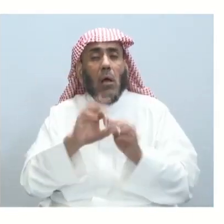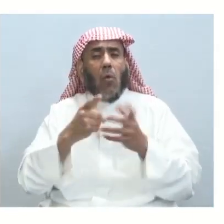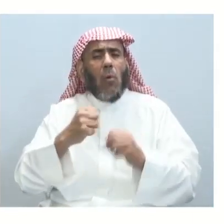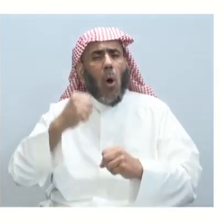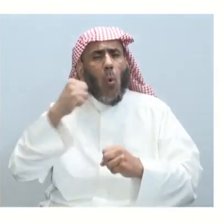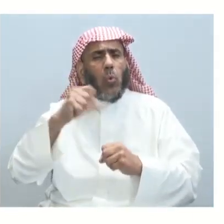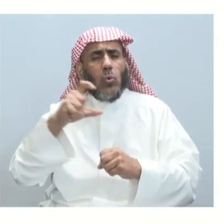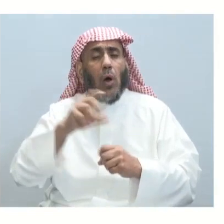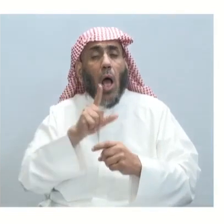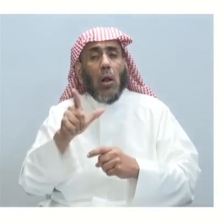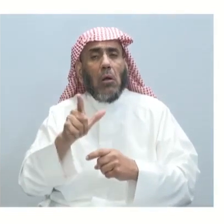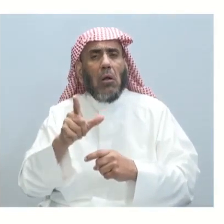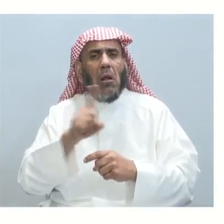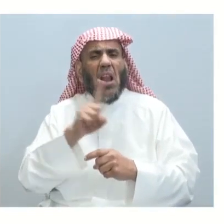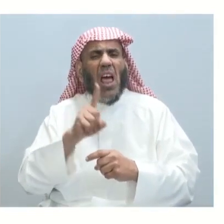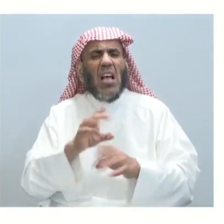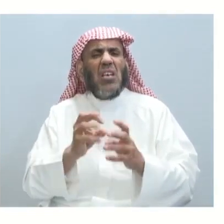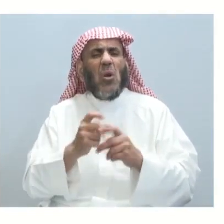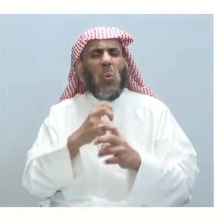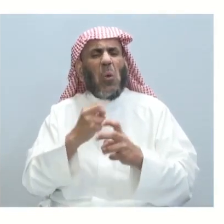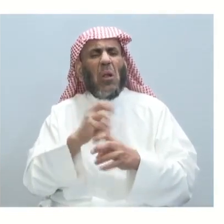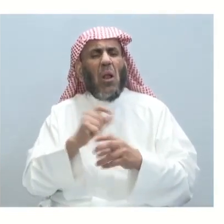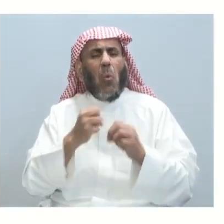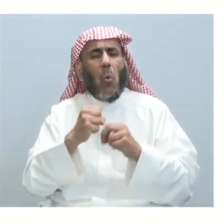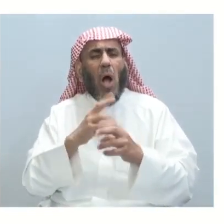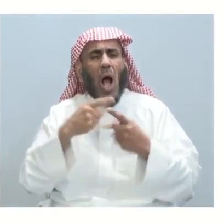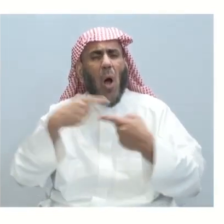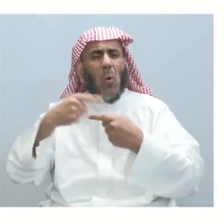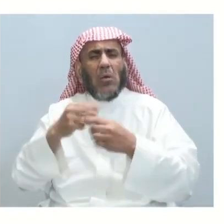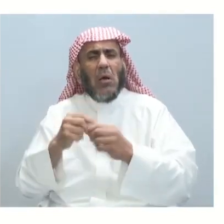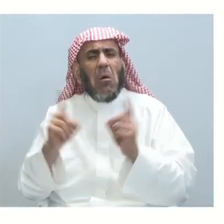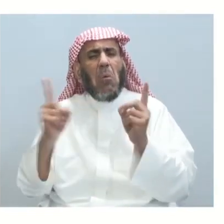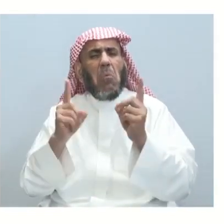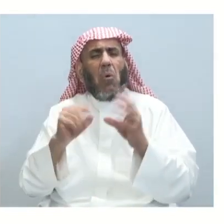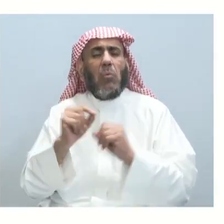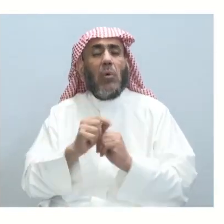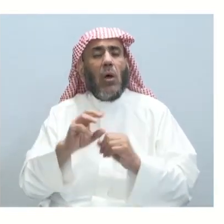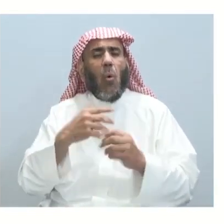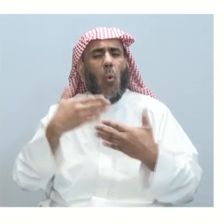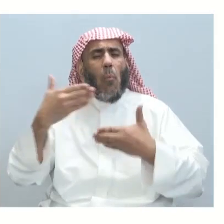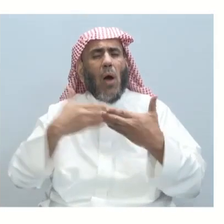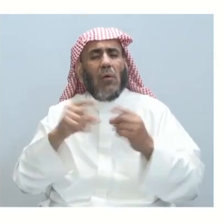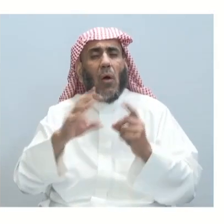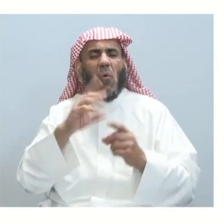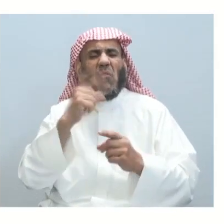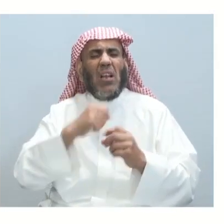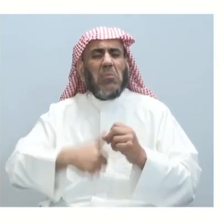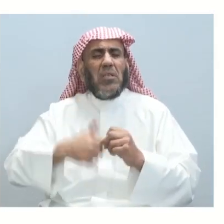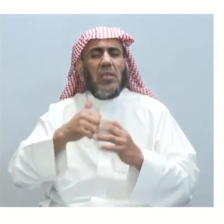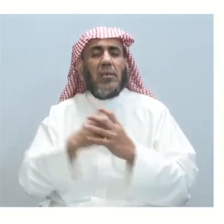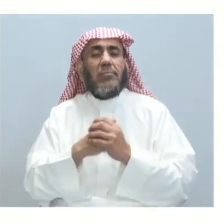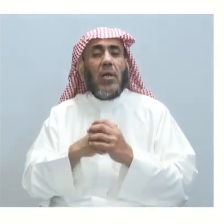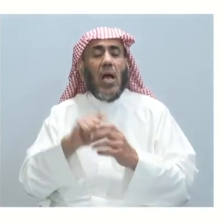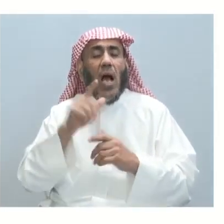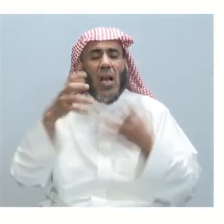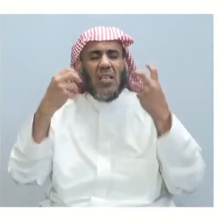قوته قال لا شوكه له وقد حاورته محاوره الاكفاء محاوره الاكفاء فلم يستطع لي شيئا